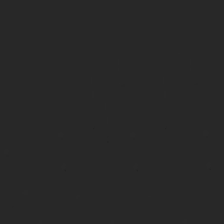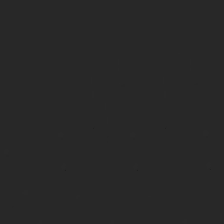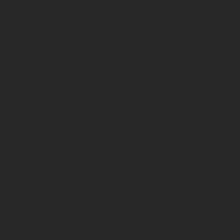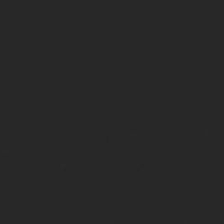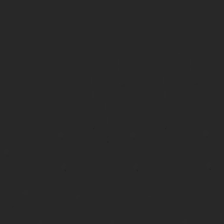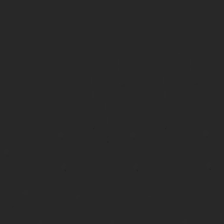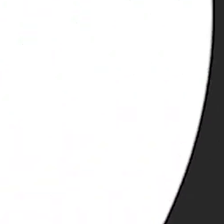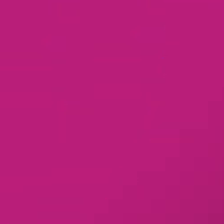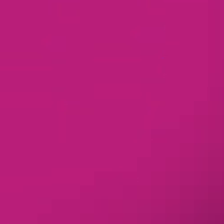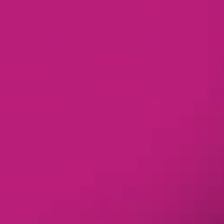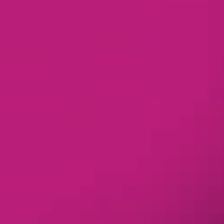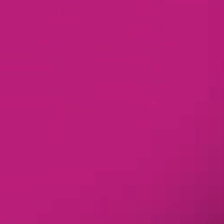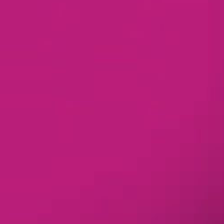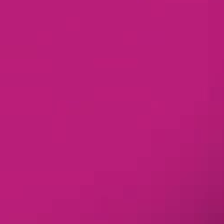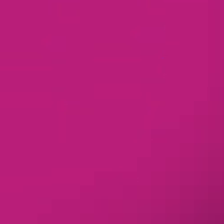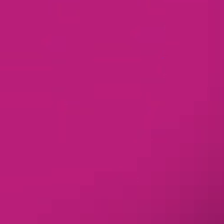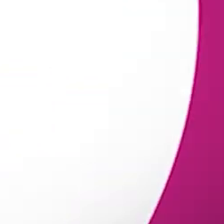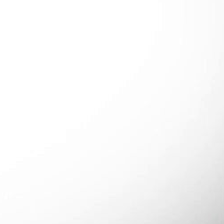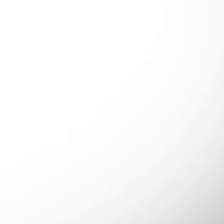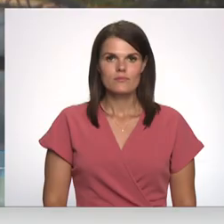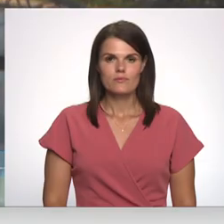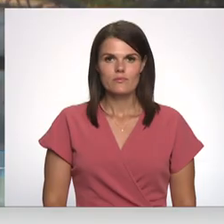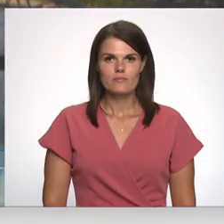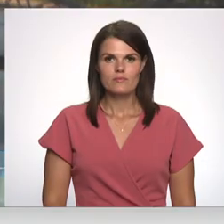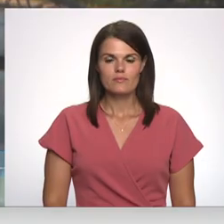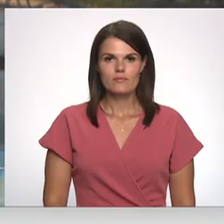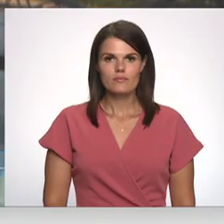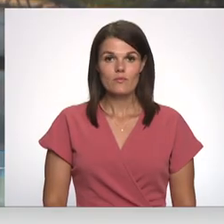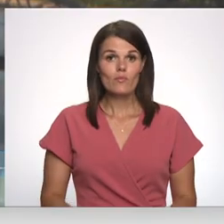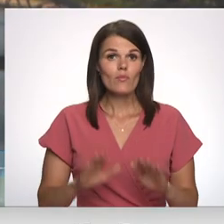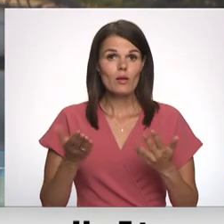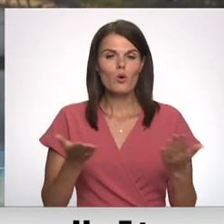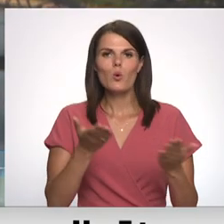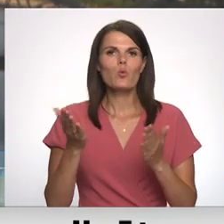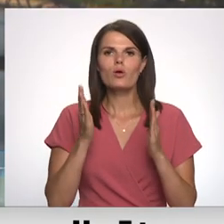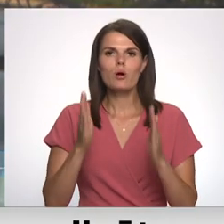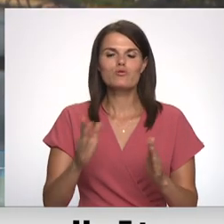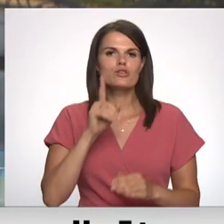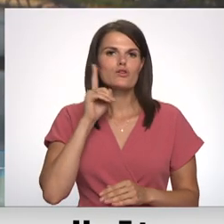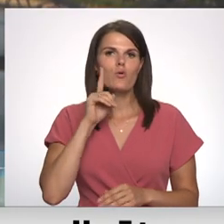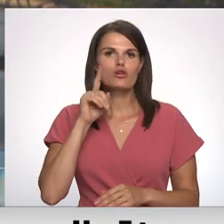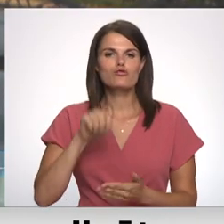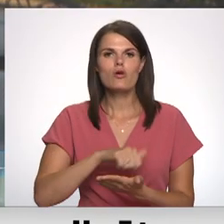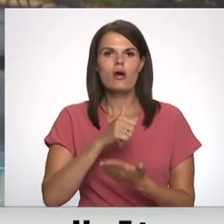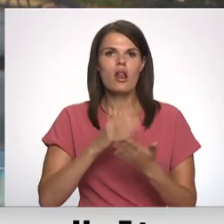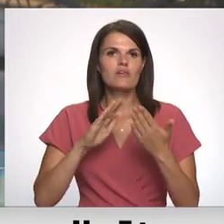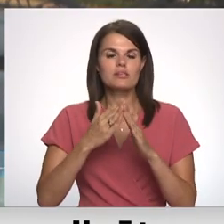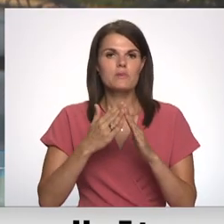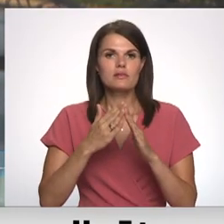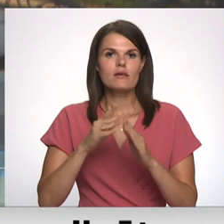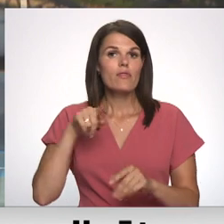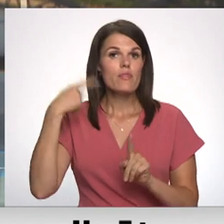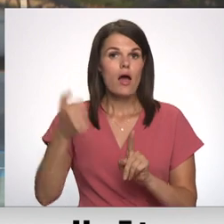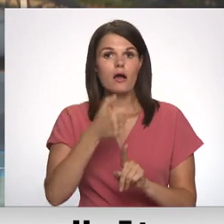Re, viss ēters ir te! Bet kura būs jauniešu galvaspilsēta nākamgad? Uz